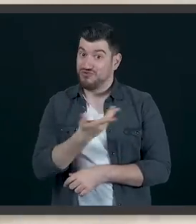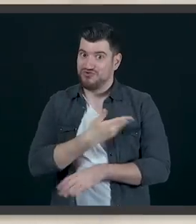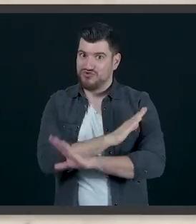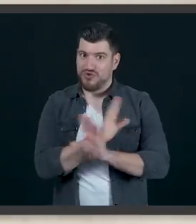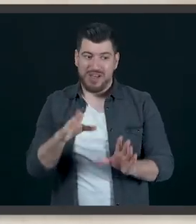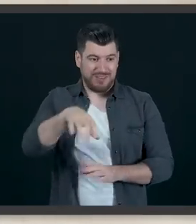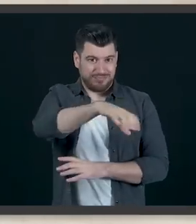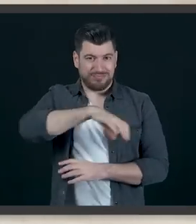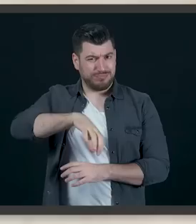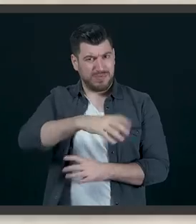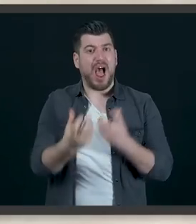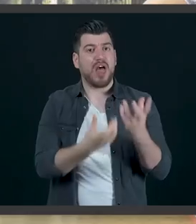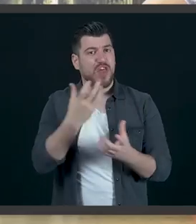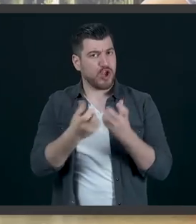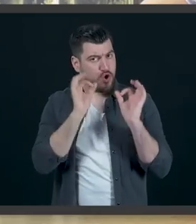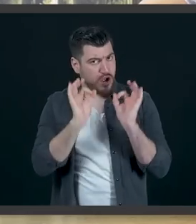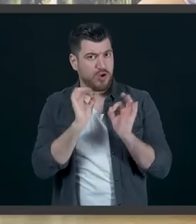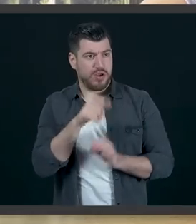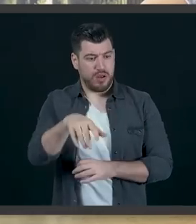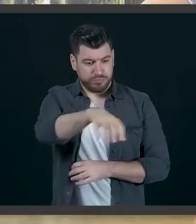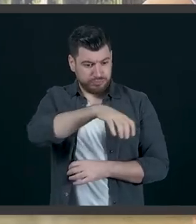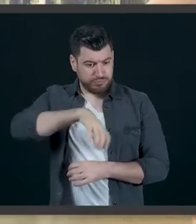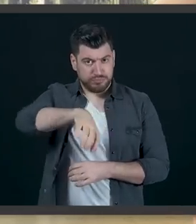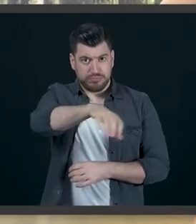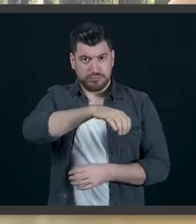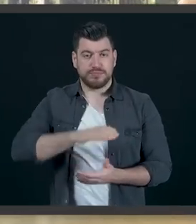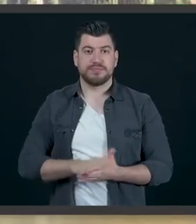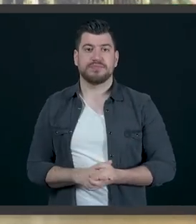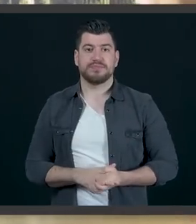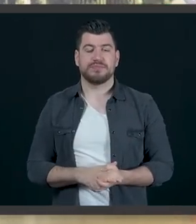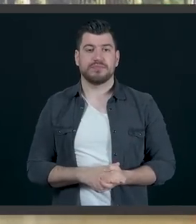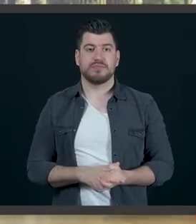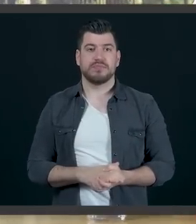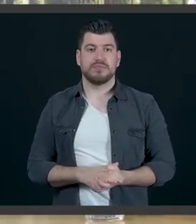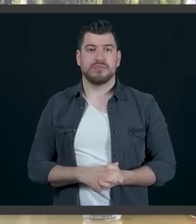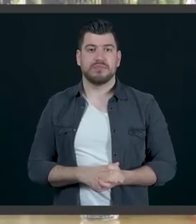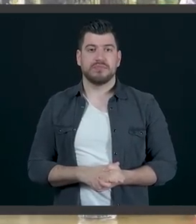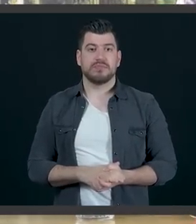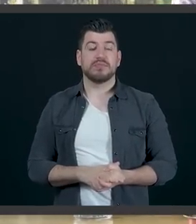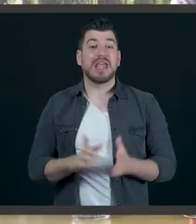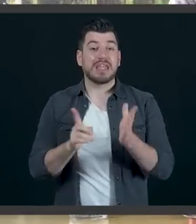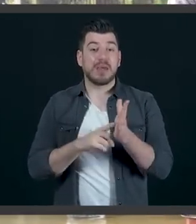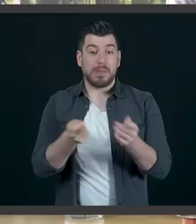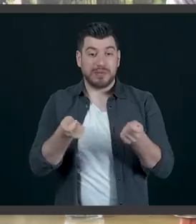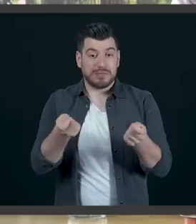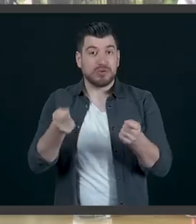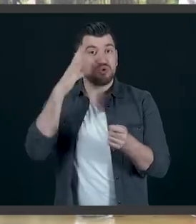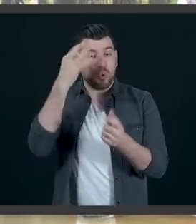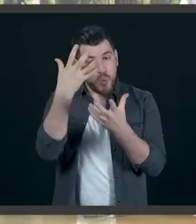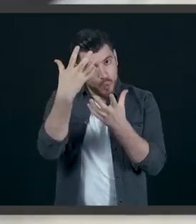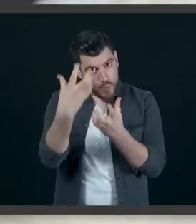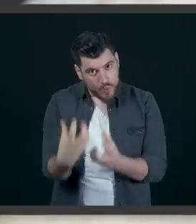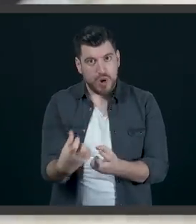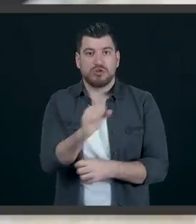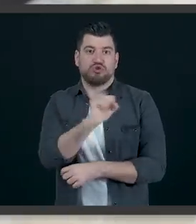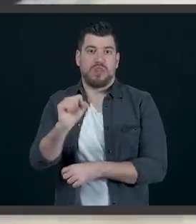πάνω, αυτή με το ανθρακτικό, και σου ρωτή να ρίξετε, δεν πειράζει. Και θα περιμένουμε 1-2 λεπτά να